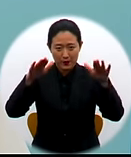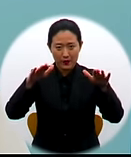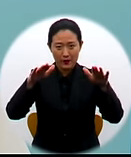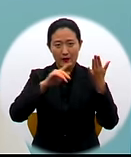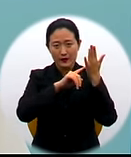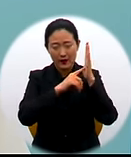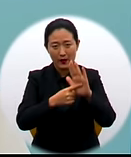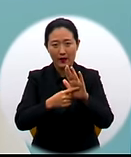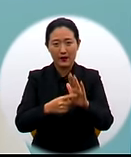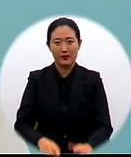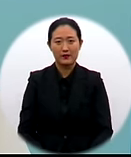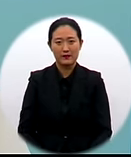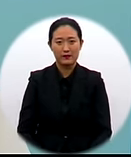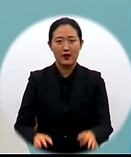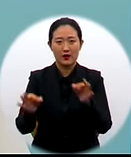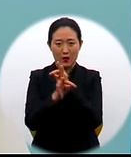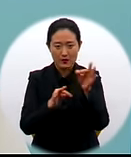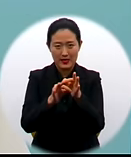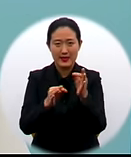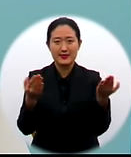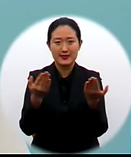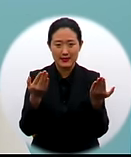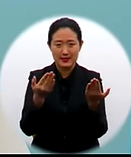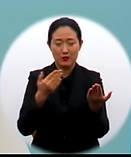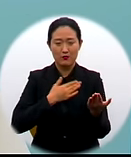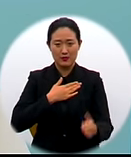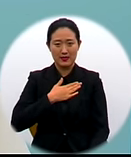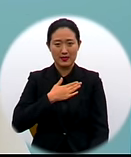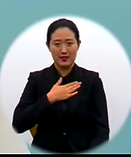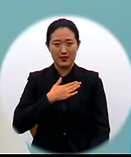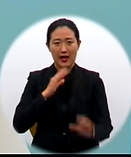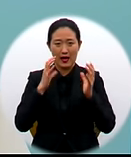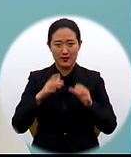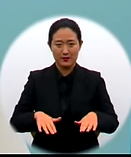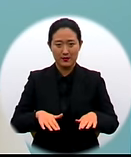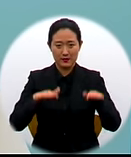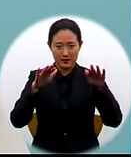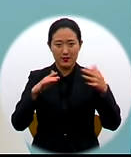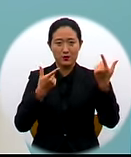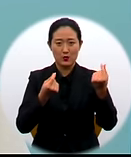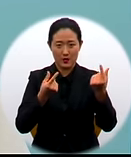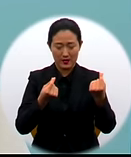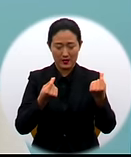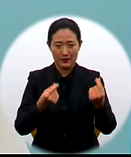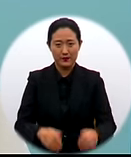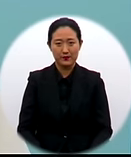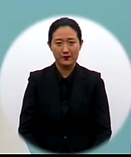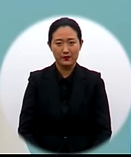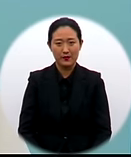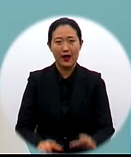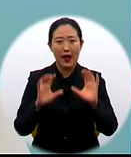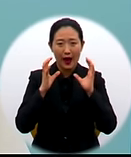도출하다 보니까 경제를 보는 관점, 직업을 보는 관점은 우리의 성장 배경에 근거를 두는 경우가 많습니다. 하지만